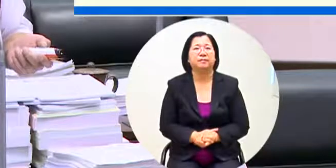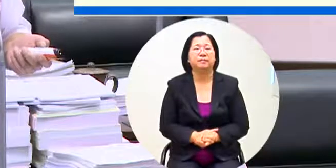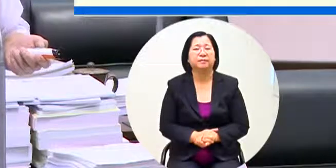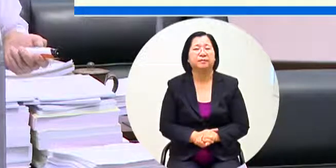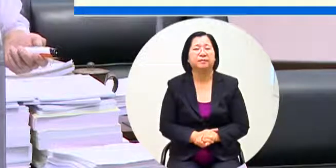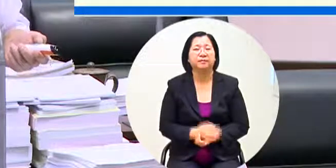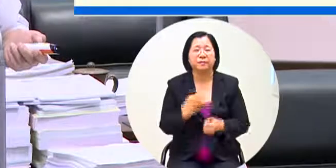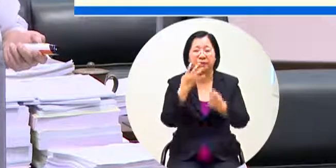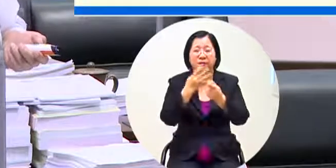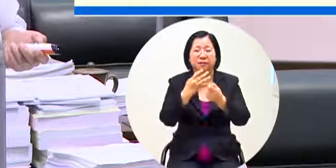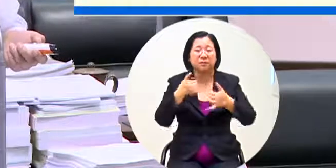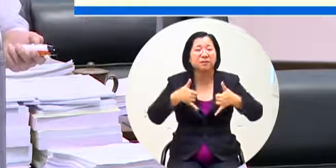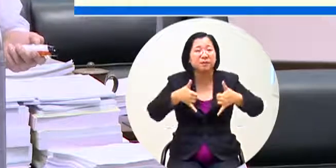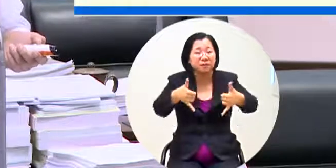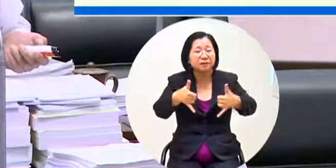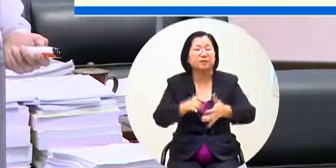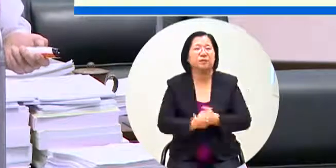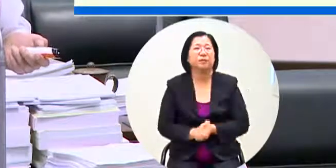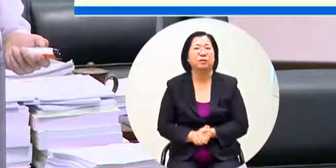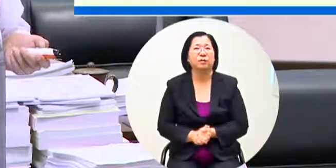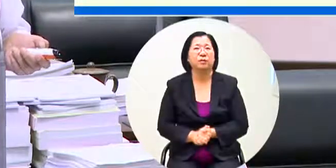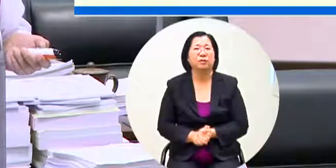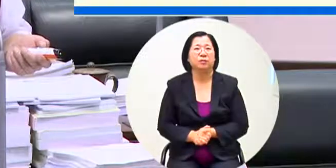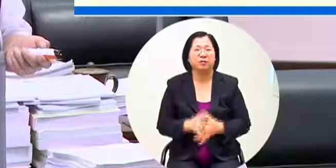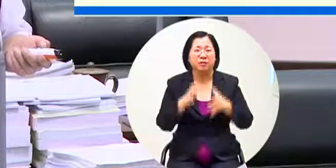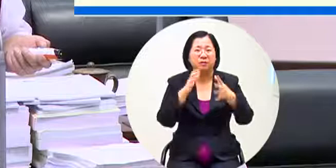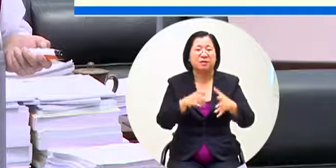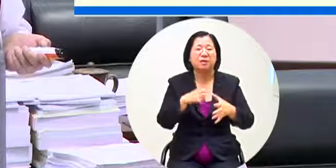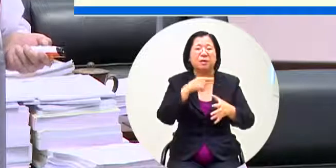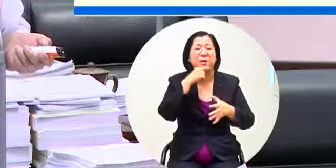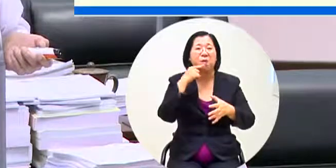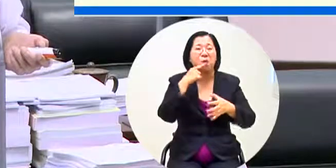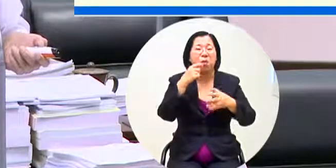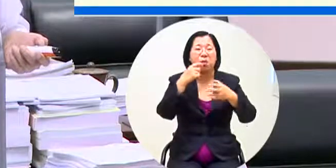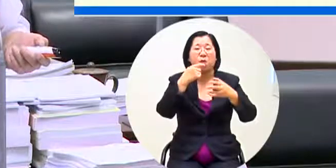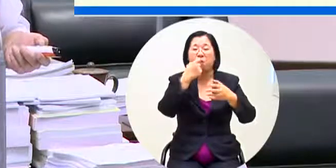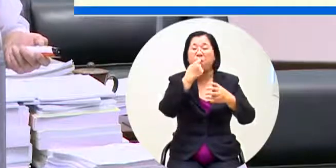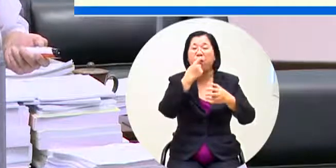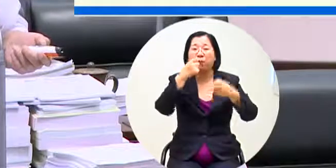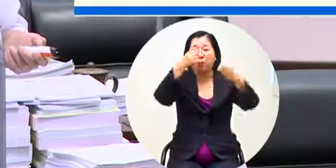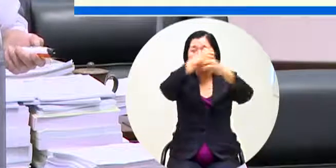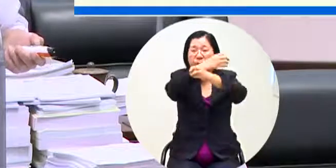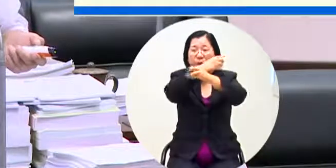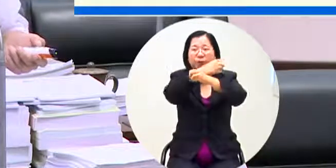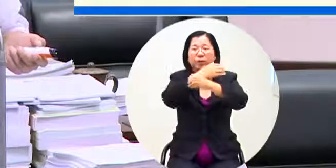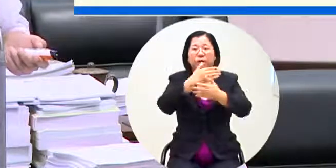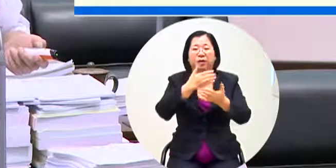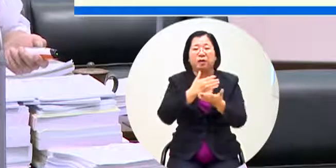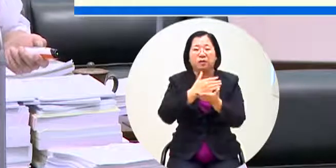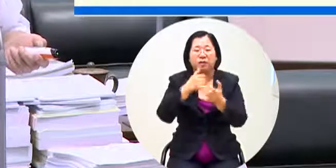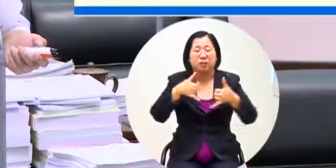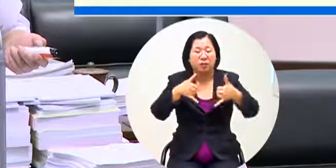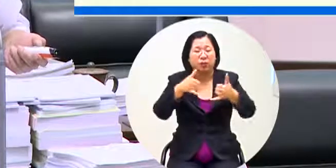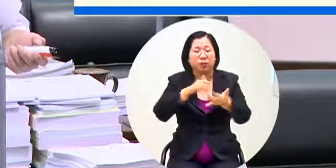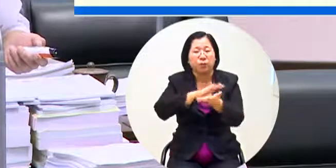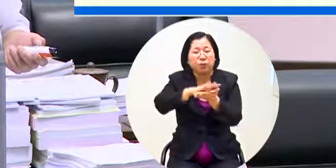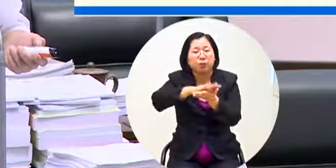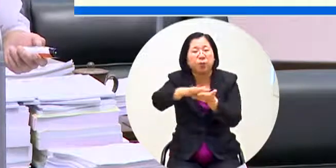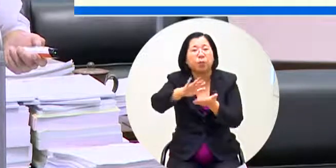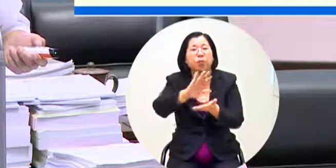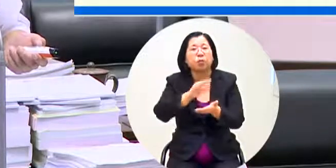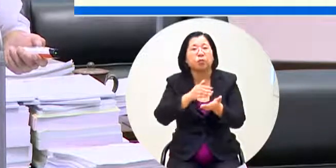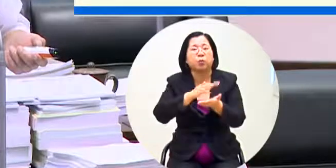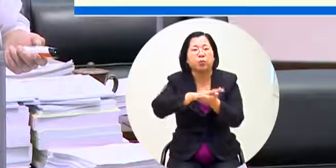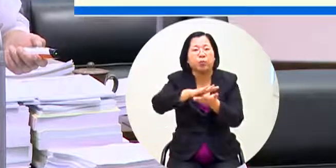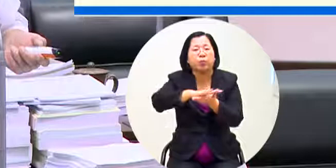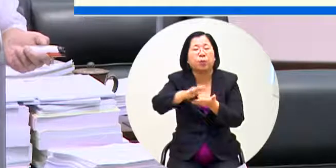应该设立即个青红灯吼，啊加即个路面抛除吼，即个部分，即是即个